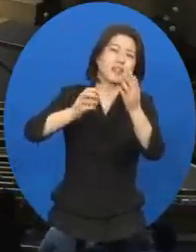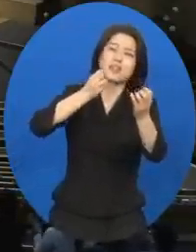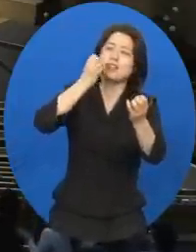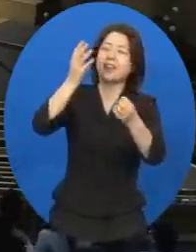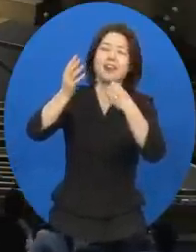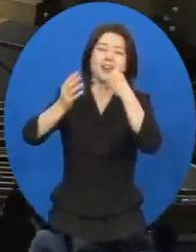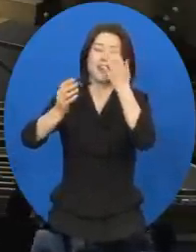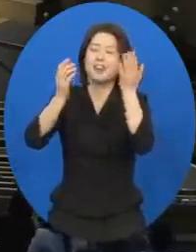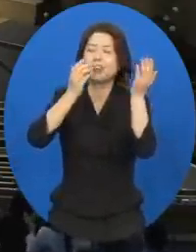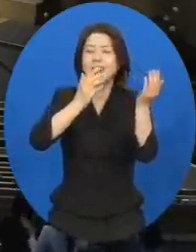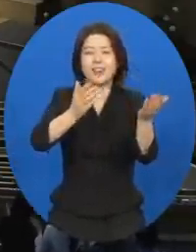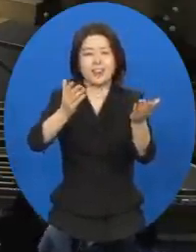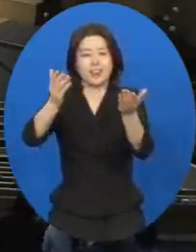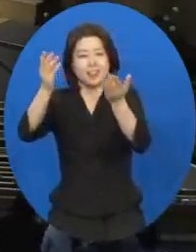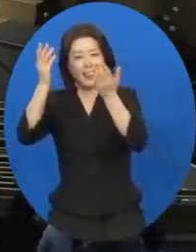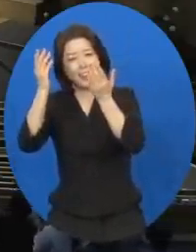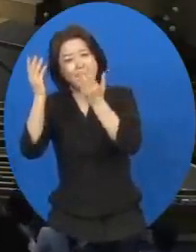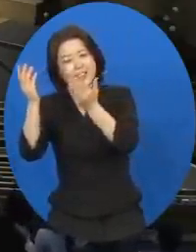찬양합니다.